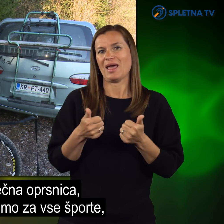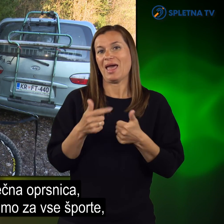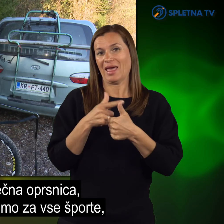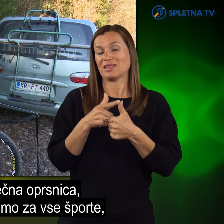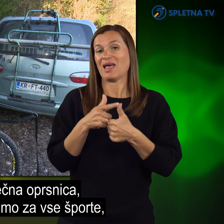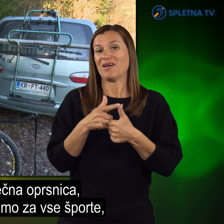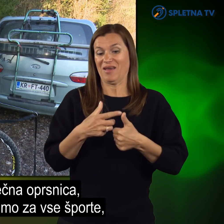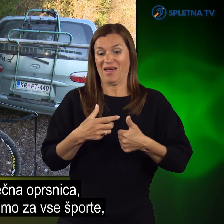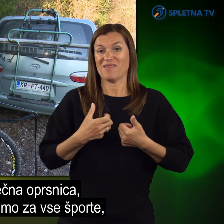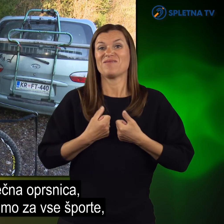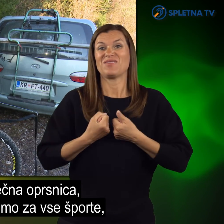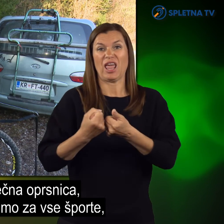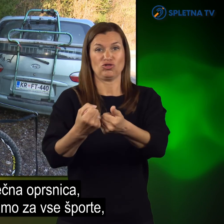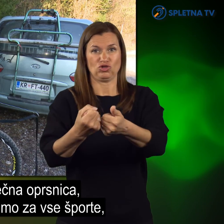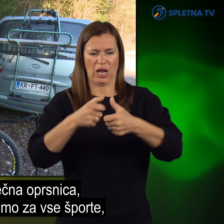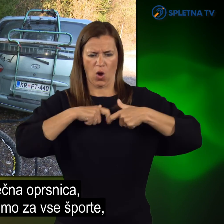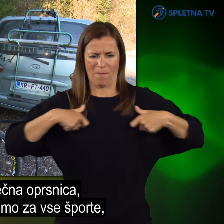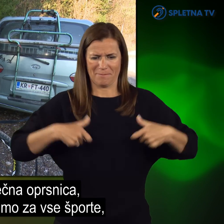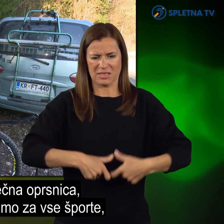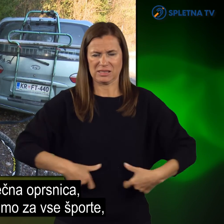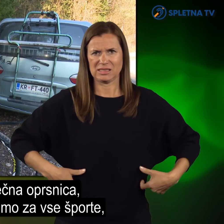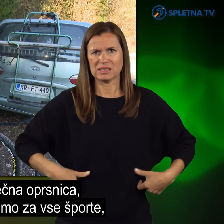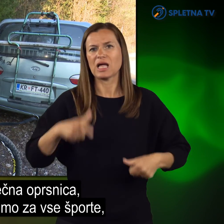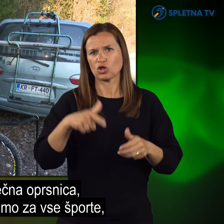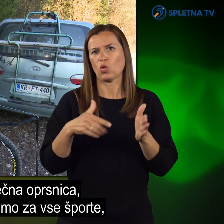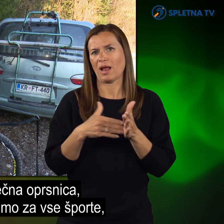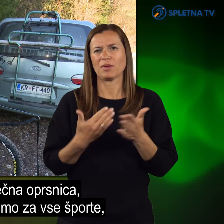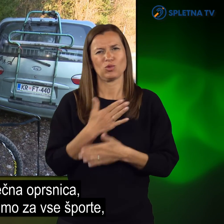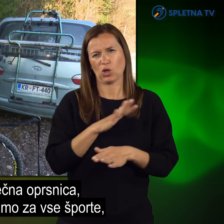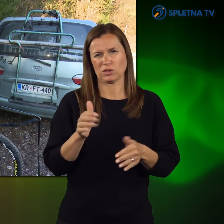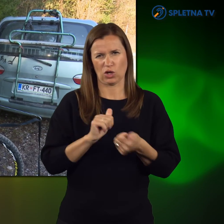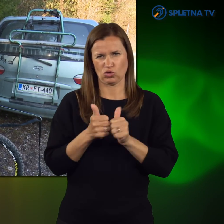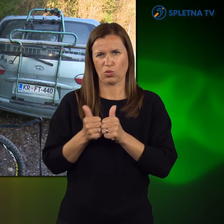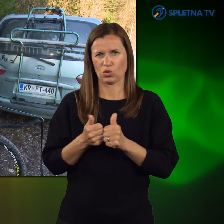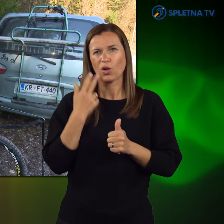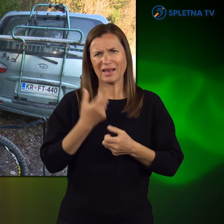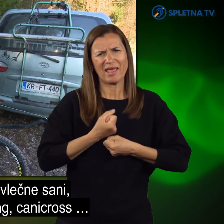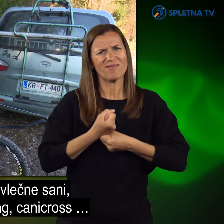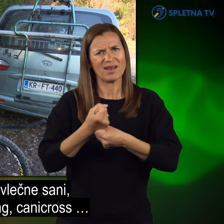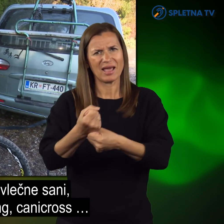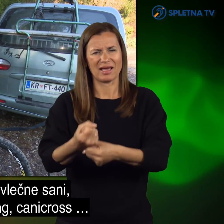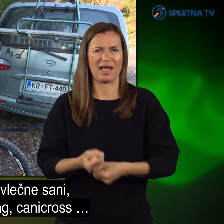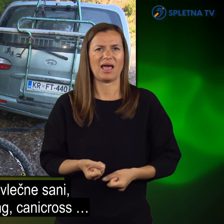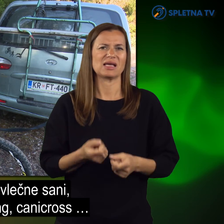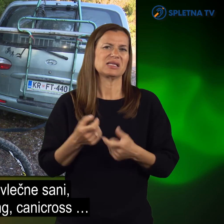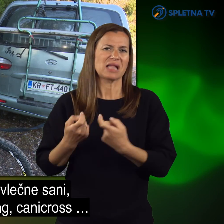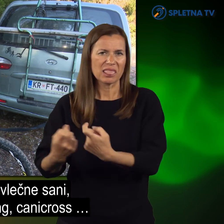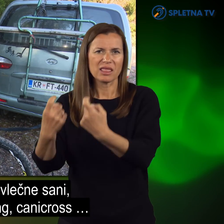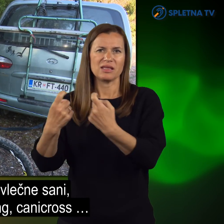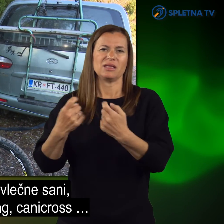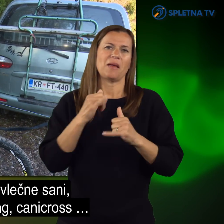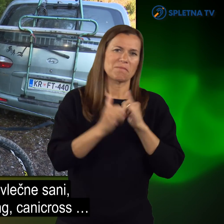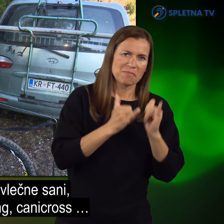bistvu vlečna oprsnica, ki jo uporabljamo za vse športe, kar se tiče vleke, tako za